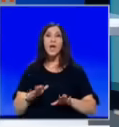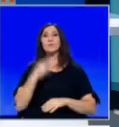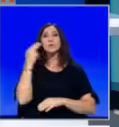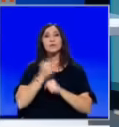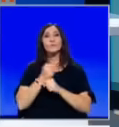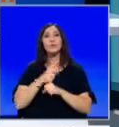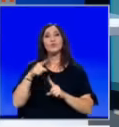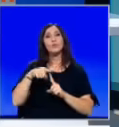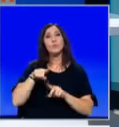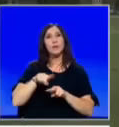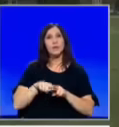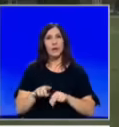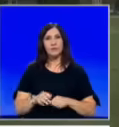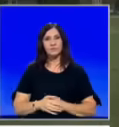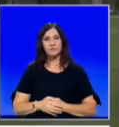работи Тихомир Игнатов.